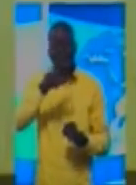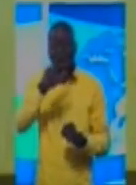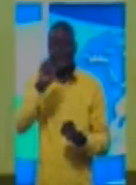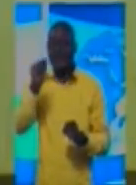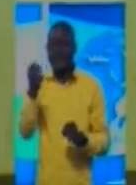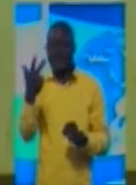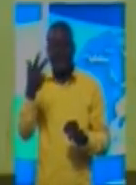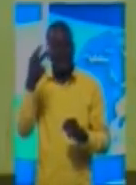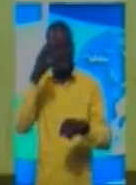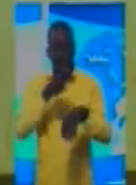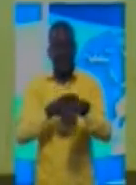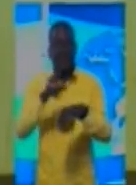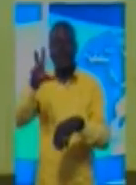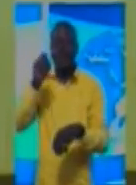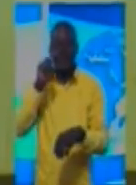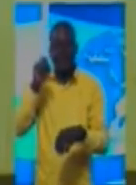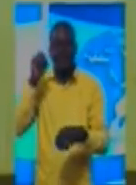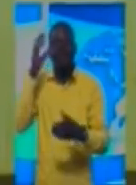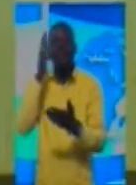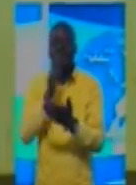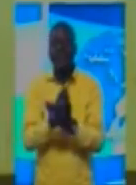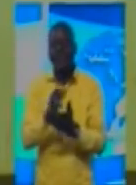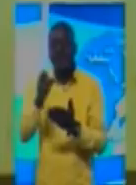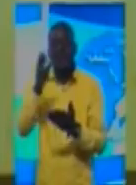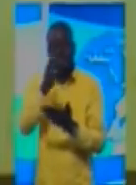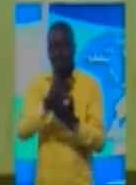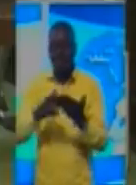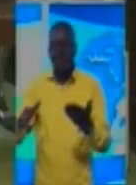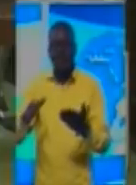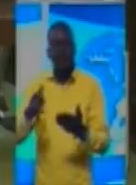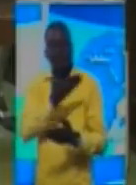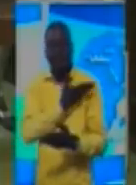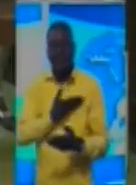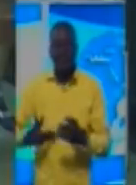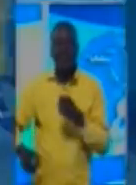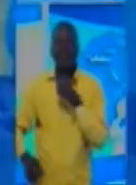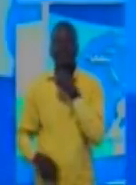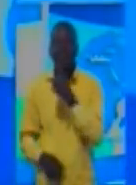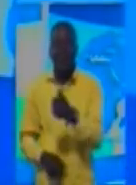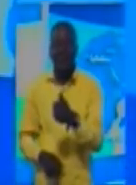parti, dimanche. Mettez-vous, vous n'avez pas de sérieux.